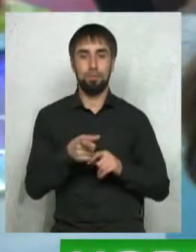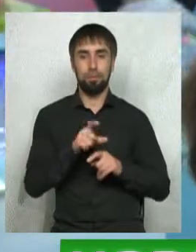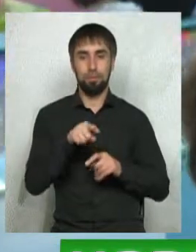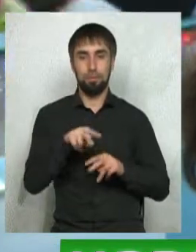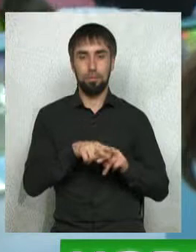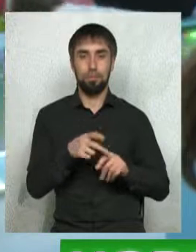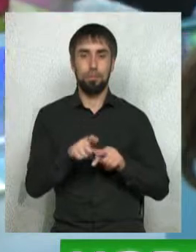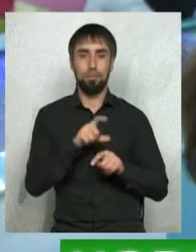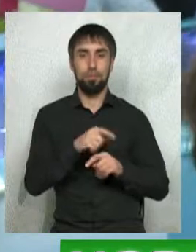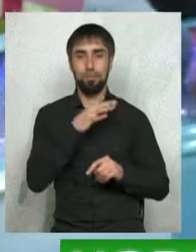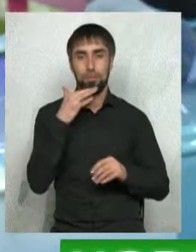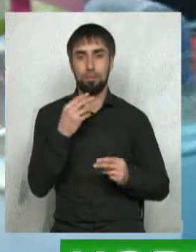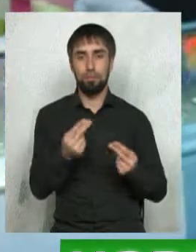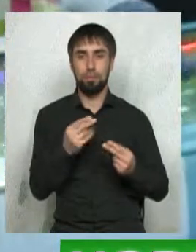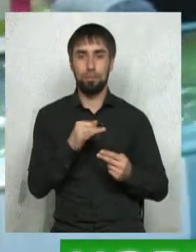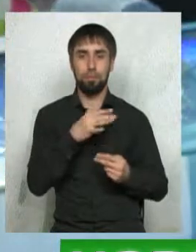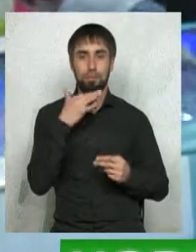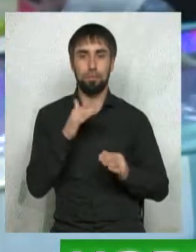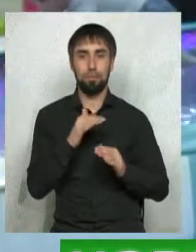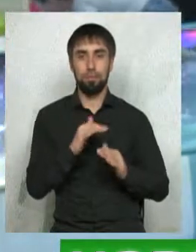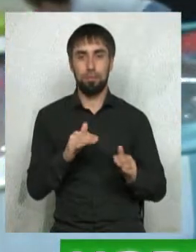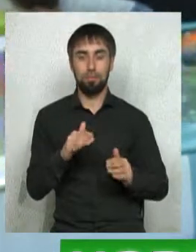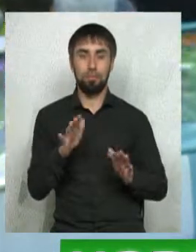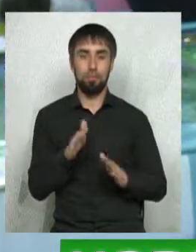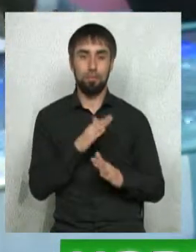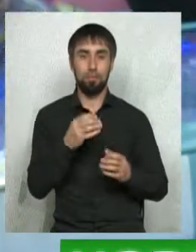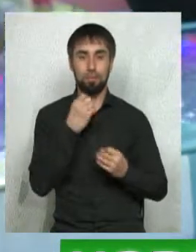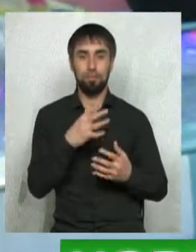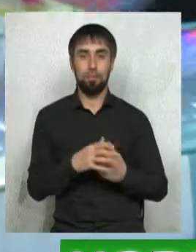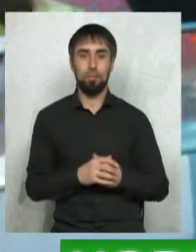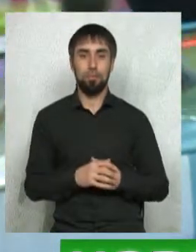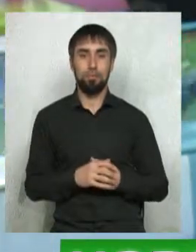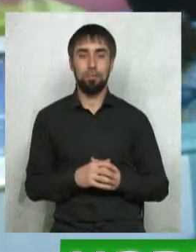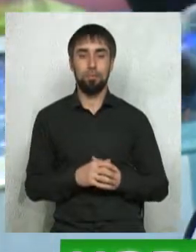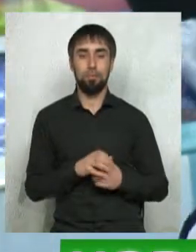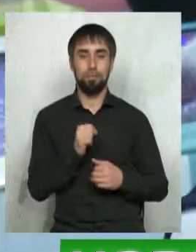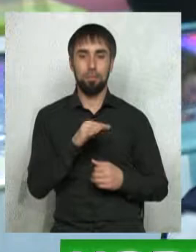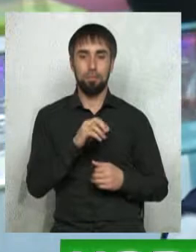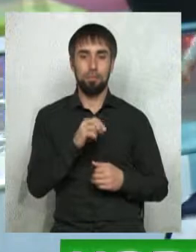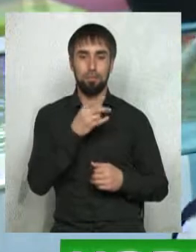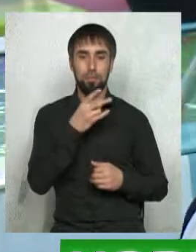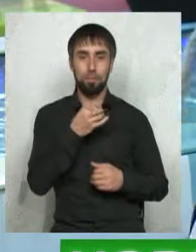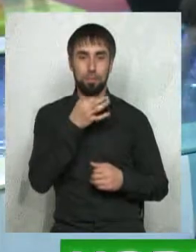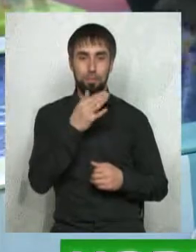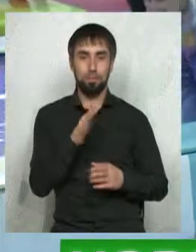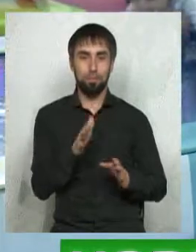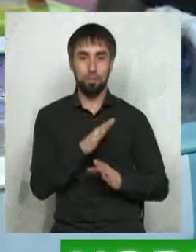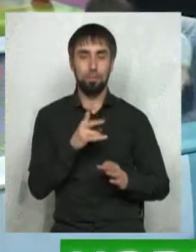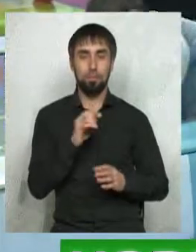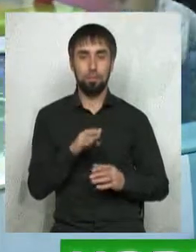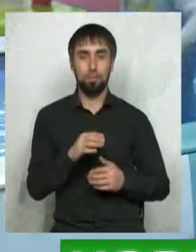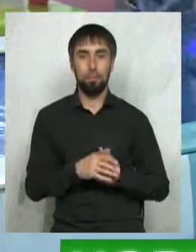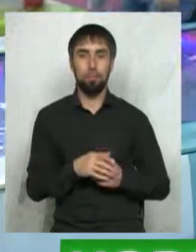игр, много детей. Здесь музыка хорошая, очень хорошая. А тебе не понравилась музыка?